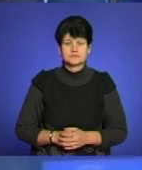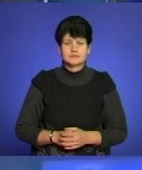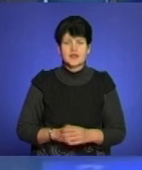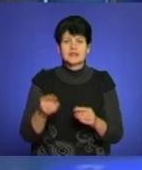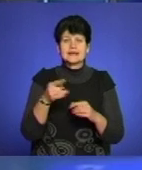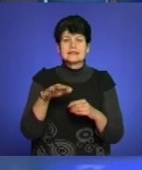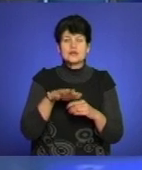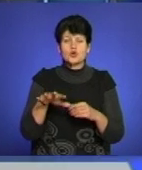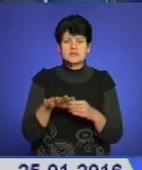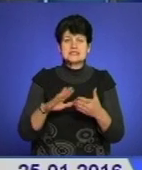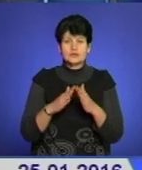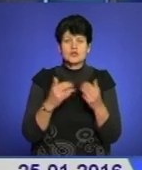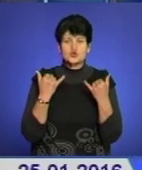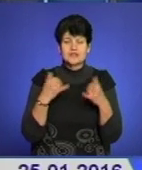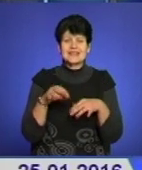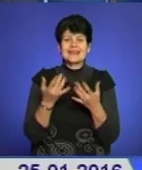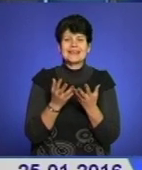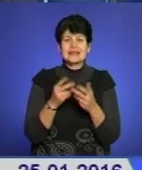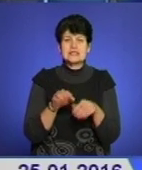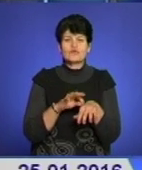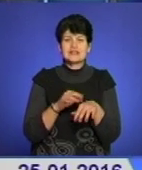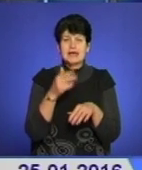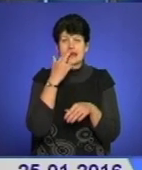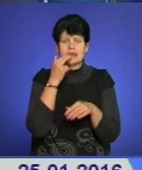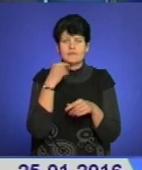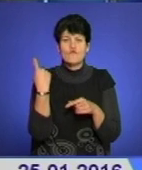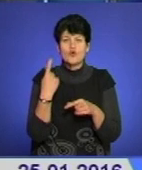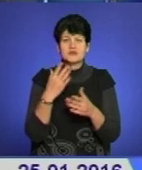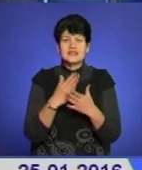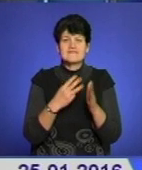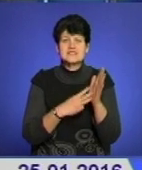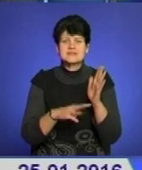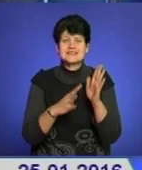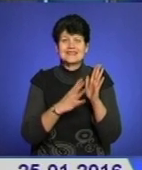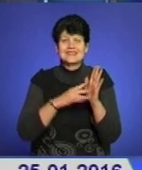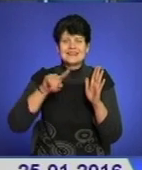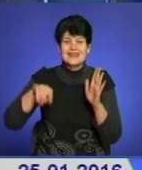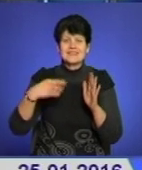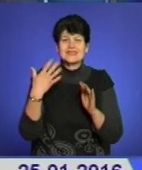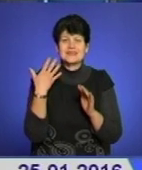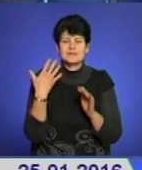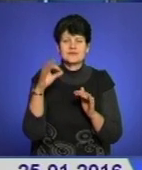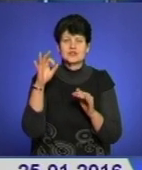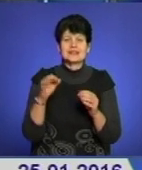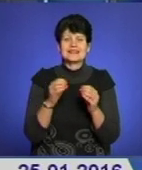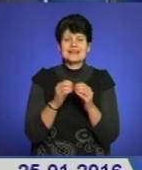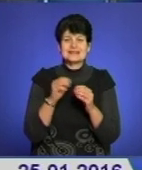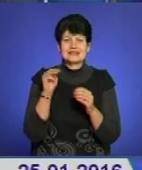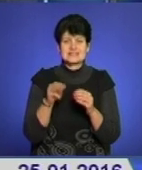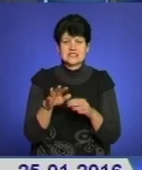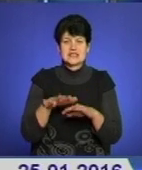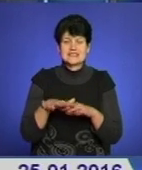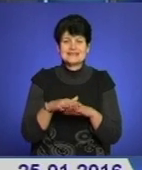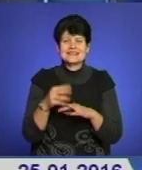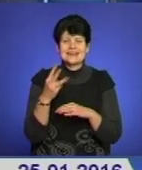На Тернопільщині станом на сьогодні кількість хворих на грип та ГРВІ в області становить 89,5 на 10 тисяч населення. За